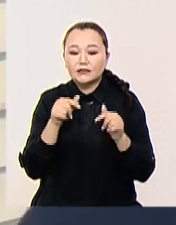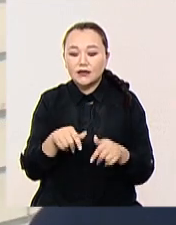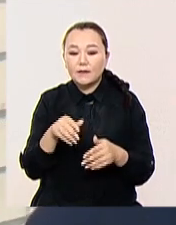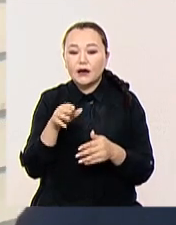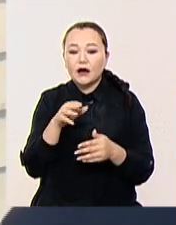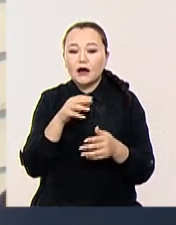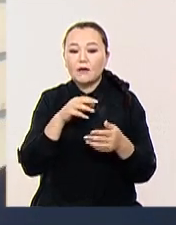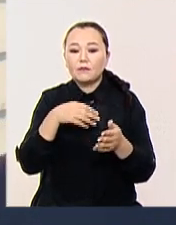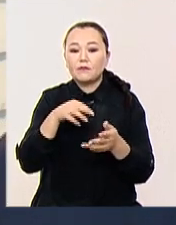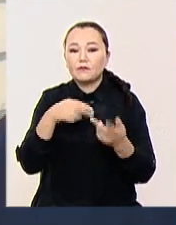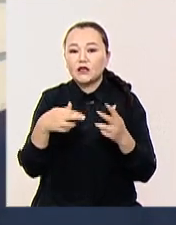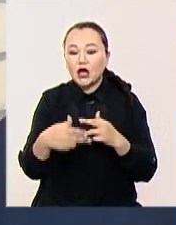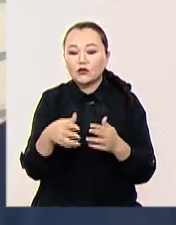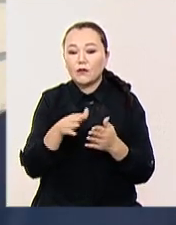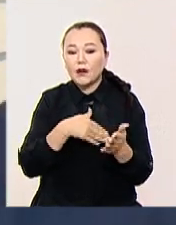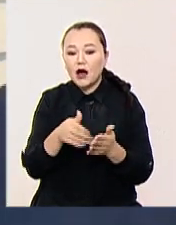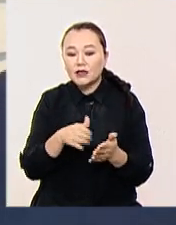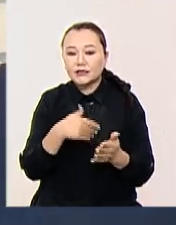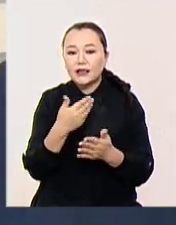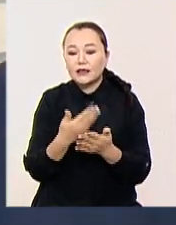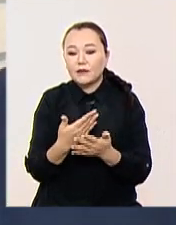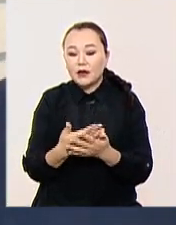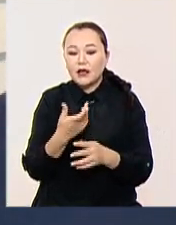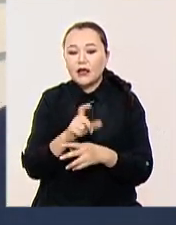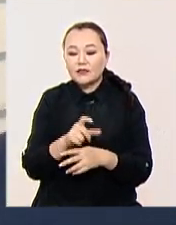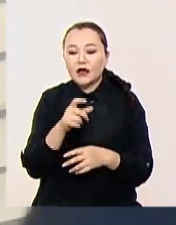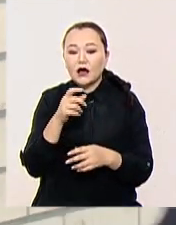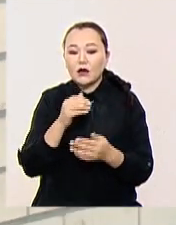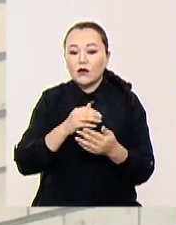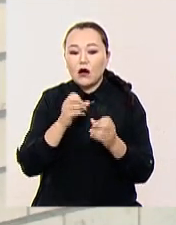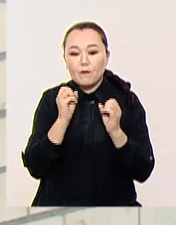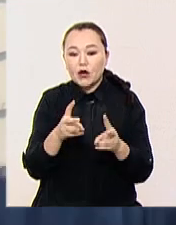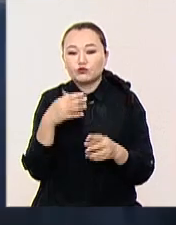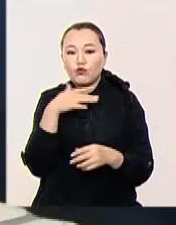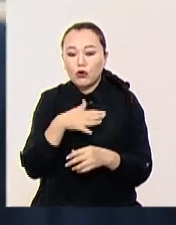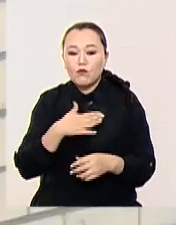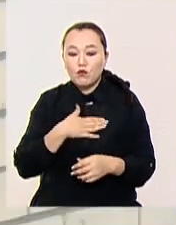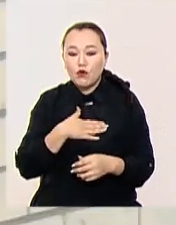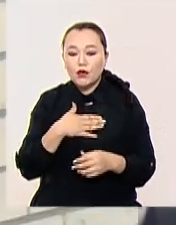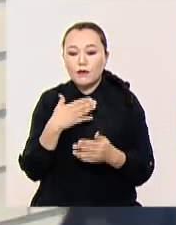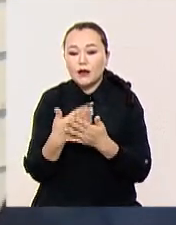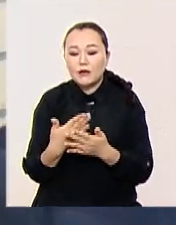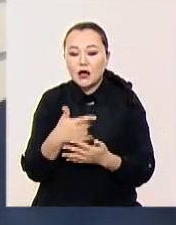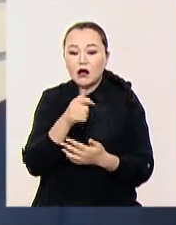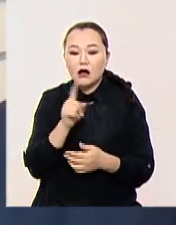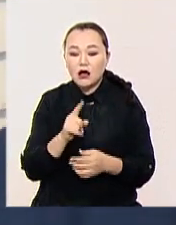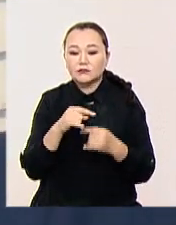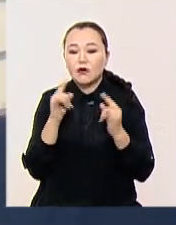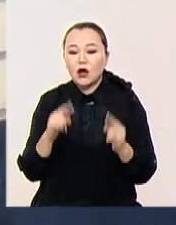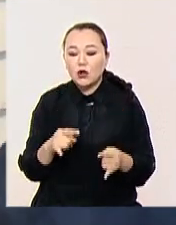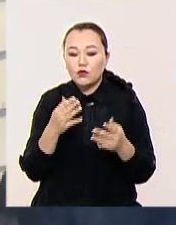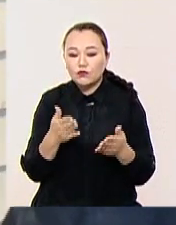масла меняют, например, тоже это повышенный риск. Мой пример привели, газобаллонное